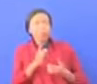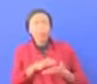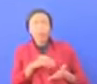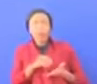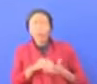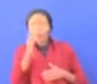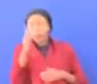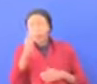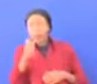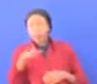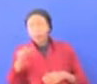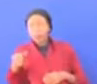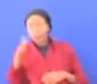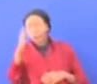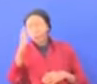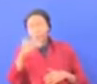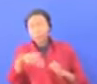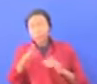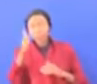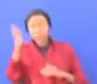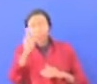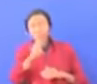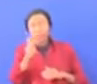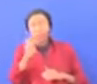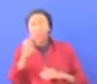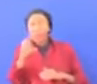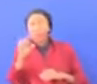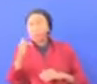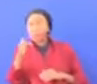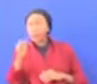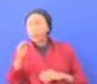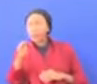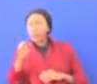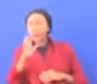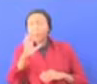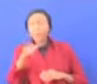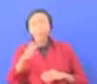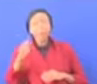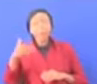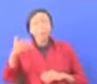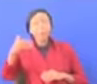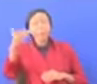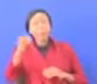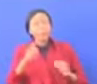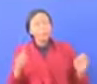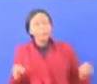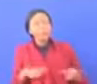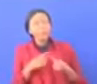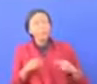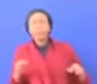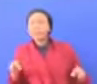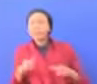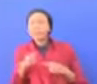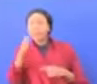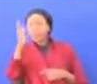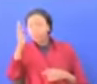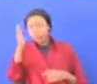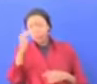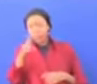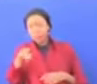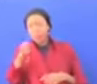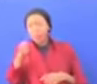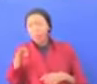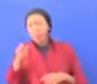na watu wako pale, ukienda pale Korotambe, miaka nenda miaka rudi wanapogombana na watu wa Remagwe kule Pemba, mgogoro hujawahi